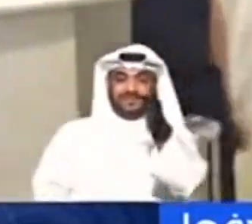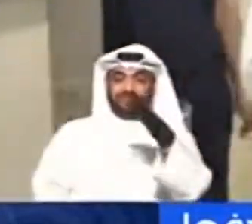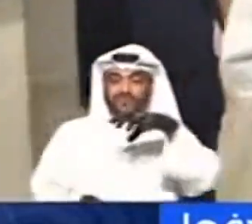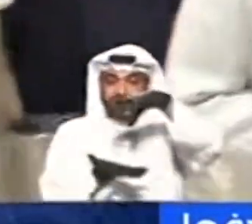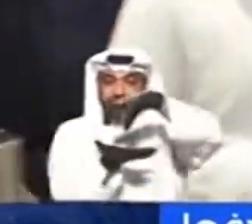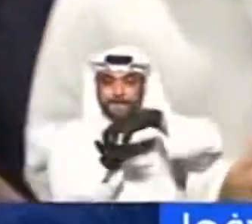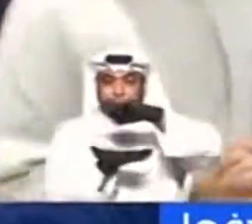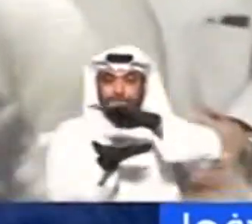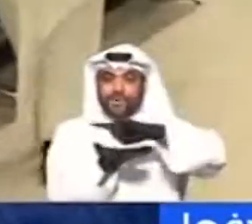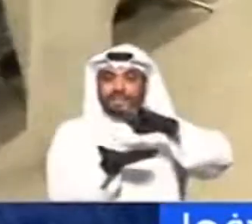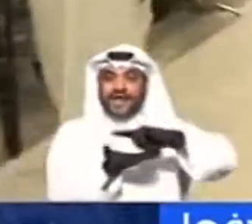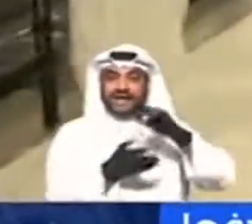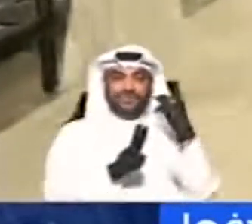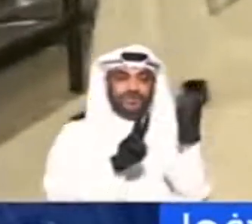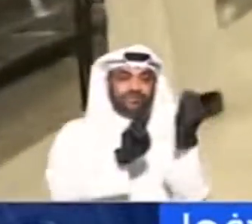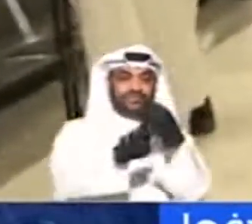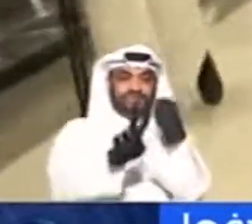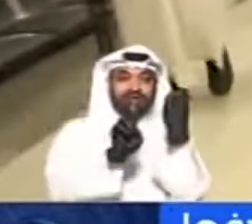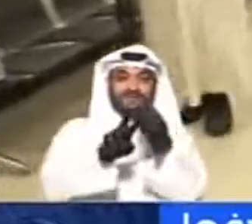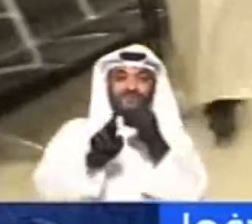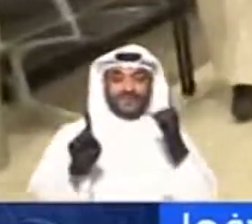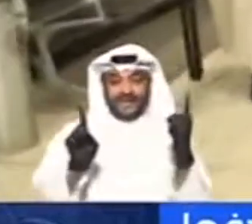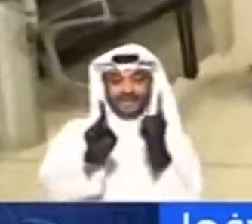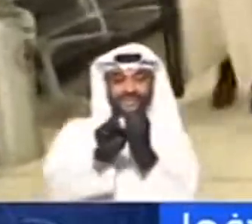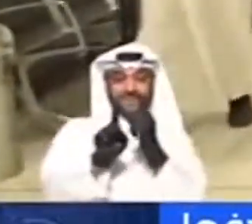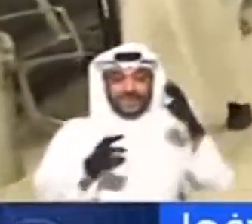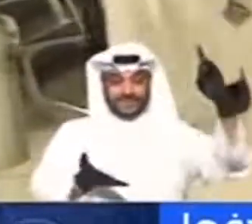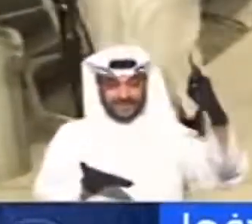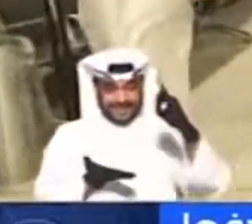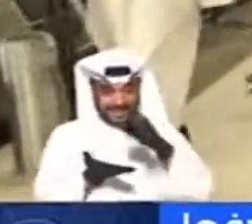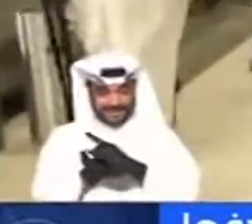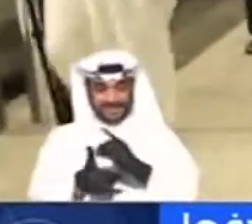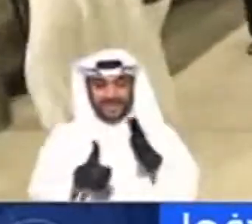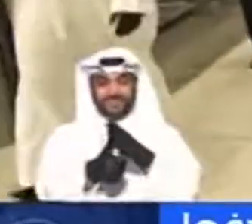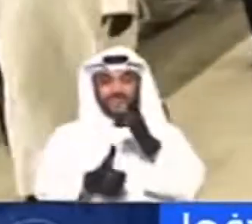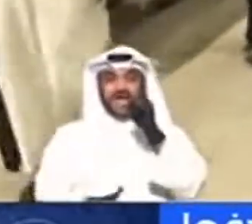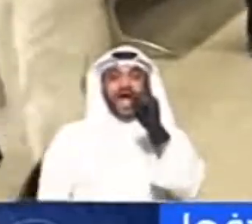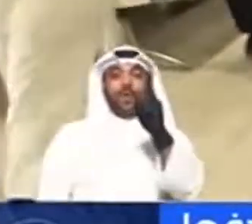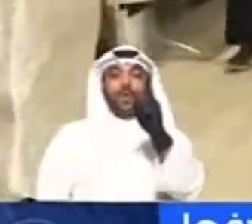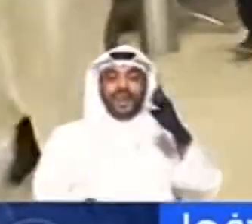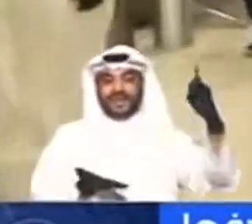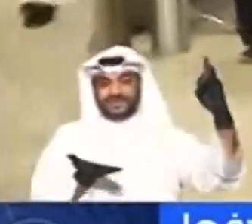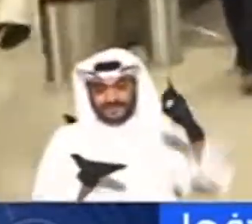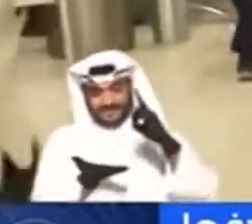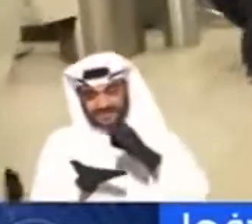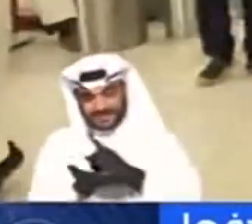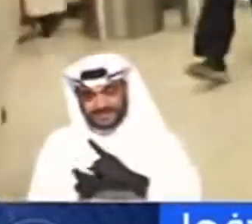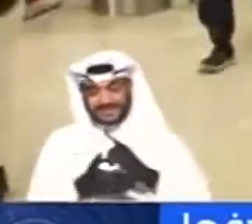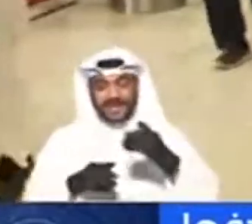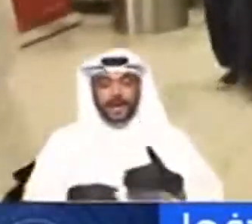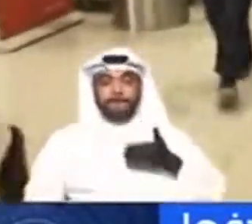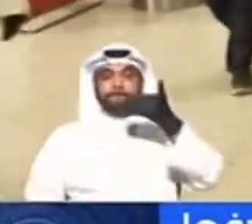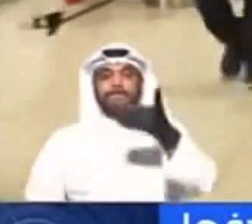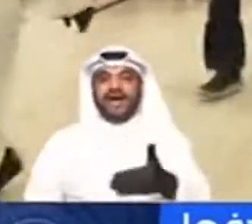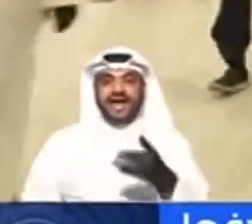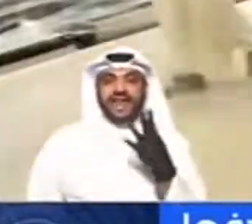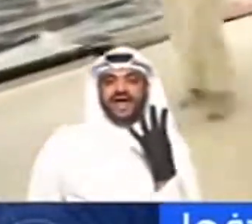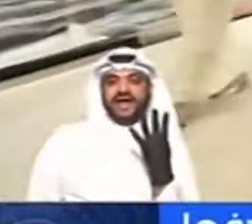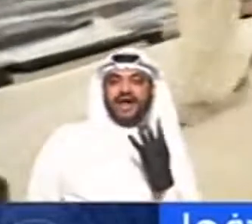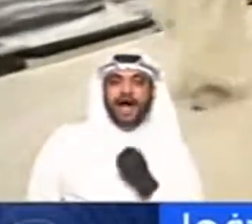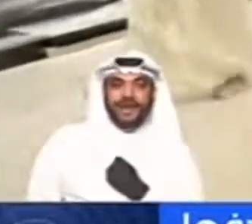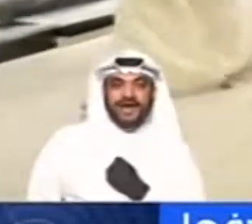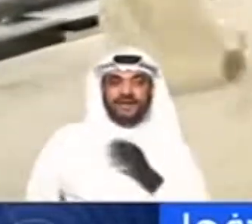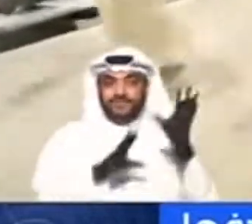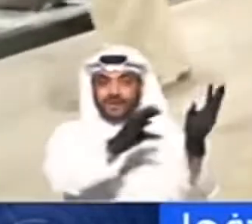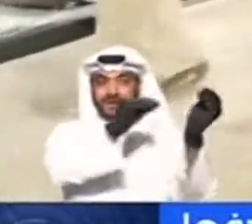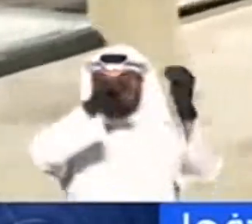واستقباله المواطنين الكويتيين العائدين على متن أول رحلة من المرحلة الرابعة لخطة العودة الشاملة للمواطنين من